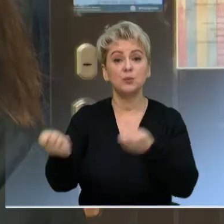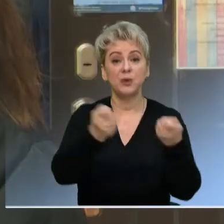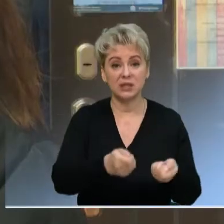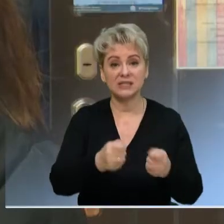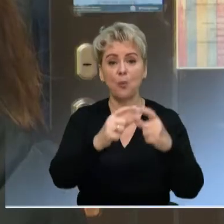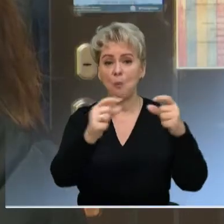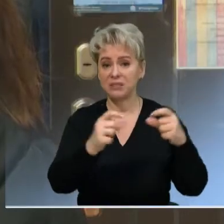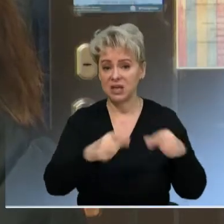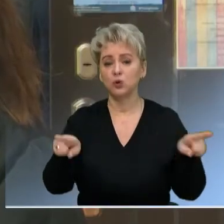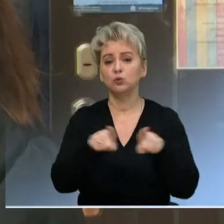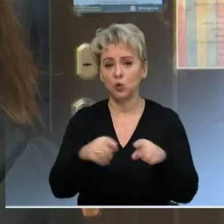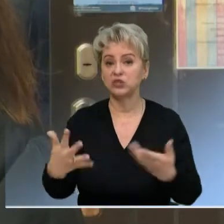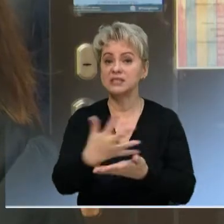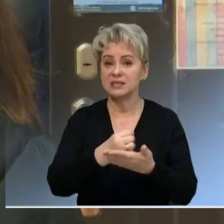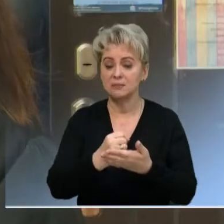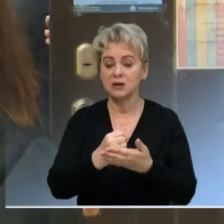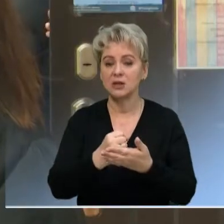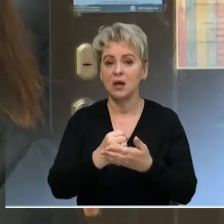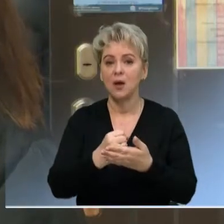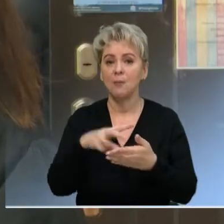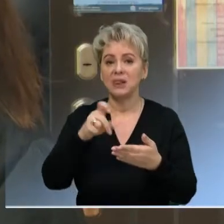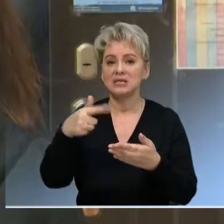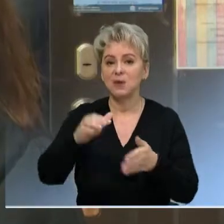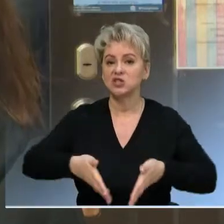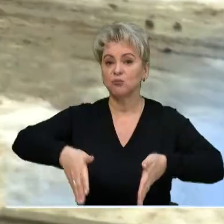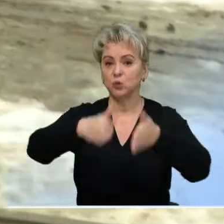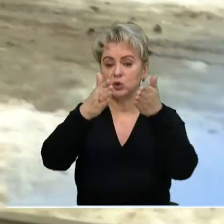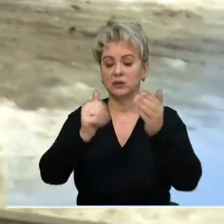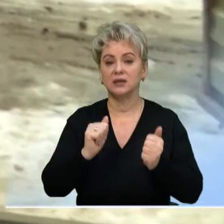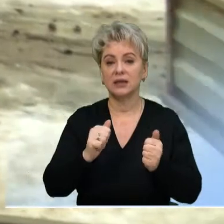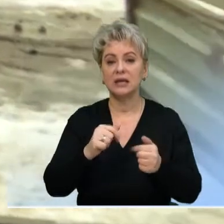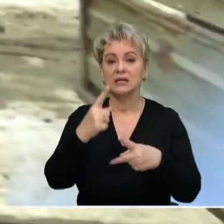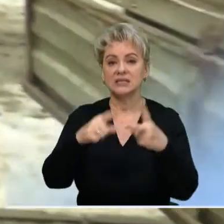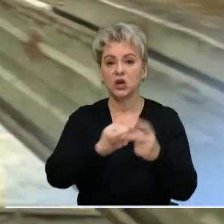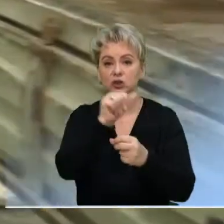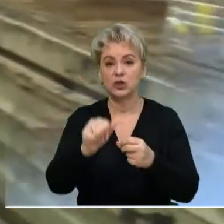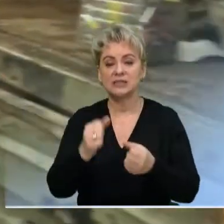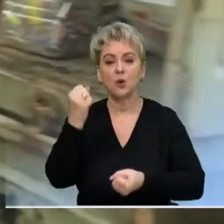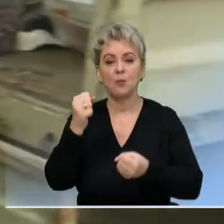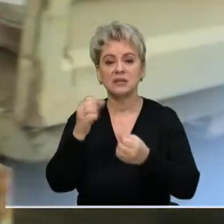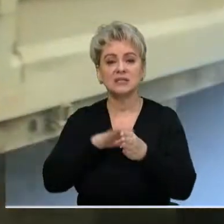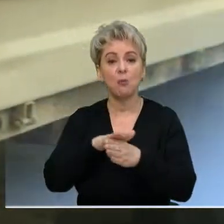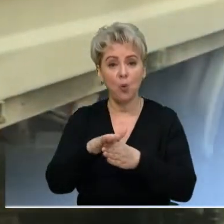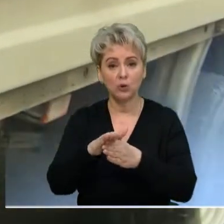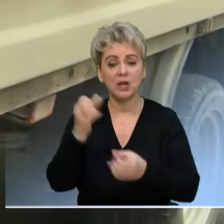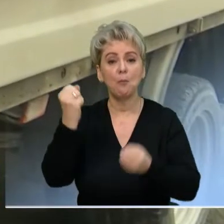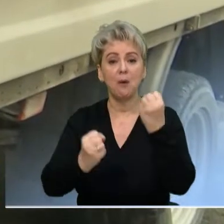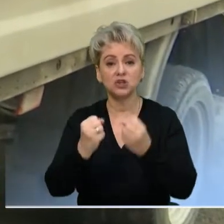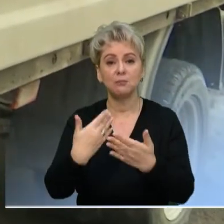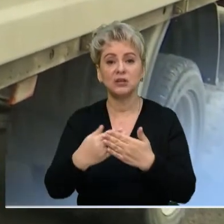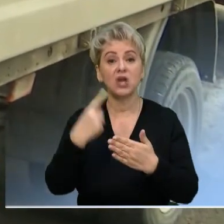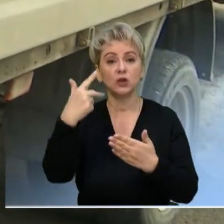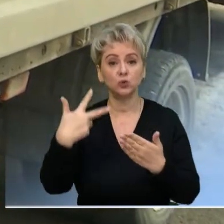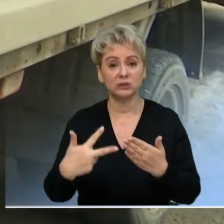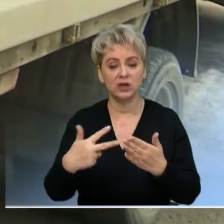принести. Батарейки также, пластмассовые бутылки. За полтора часа экоактивисты заполнили экомобиль почти